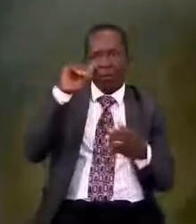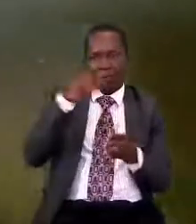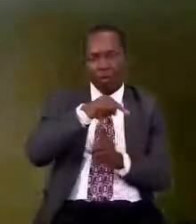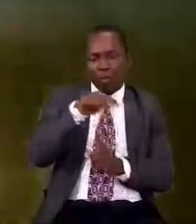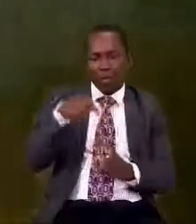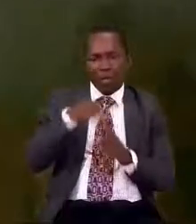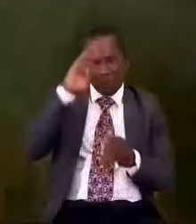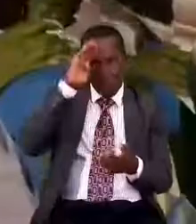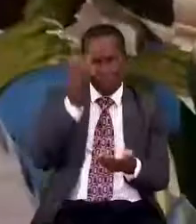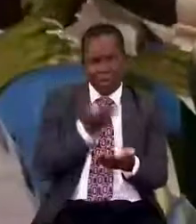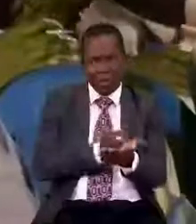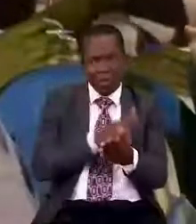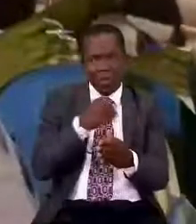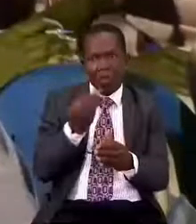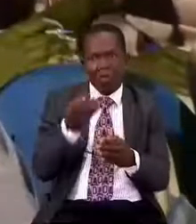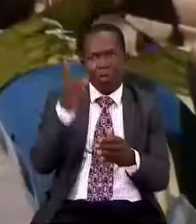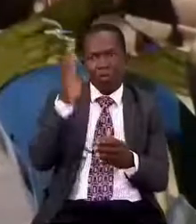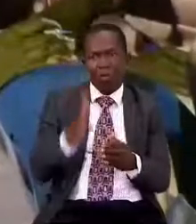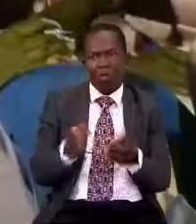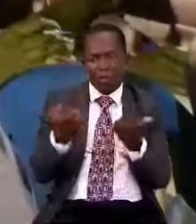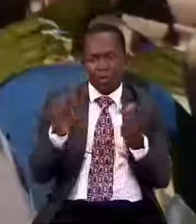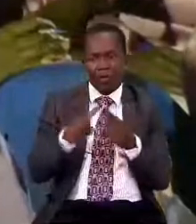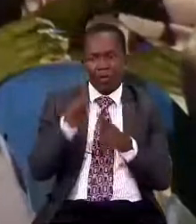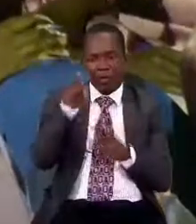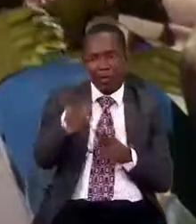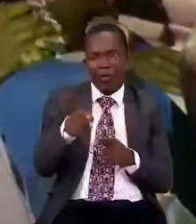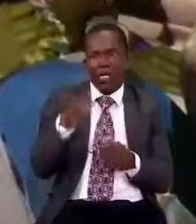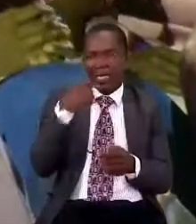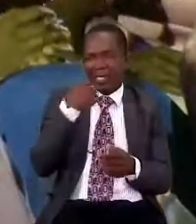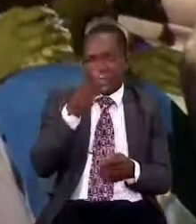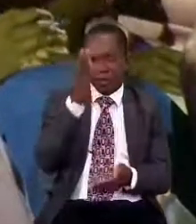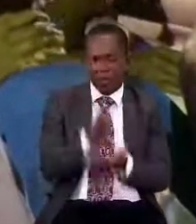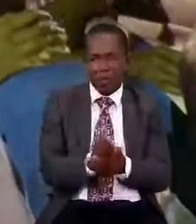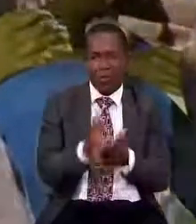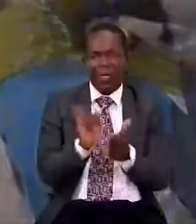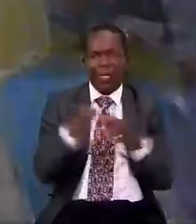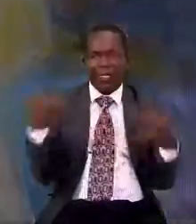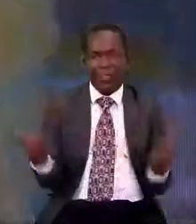le péché va s'arrêter. Satan va s'arrêter. La souffrance va cesser.